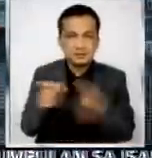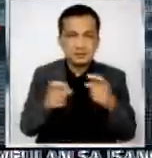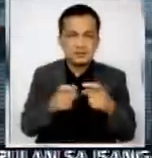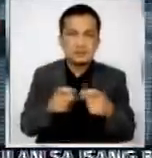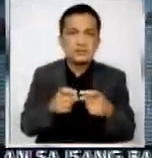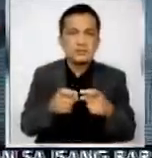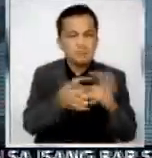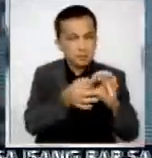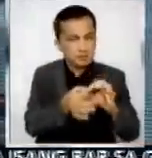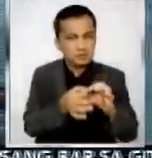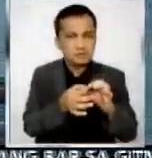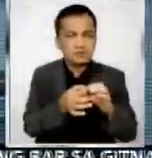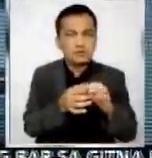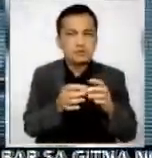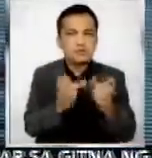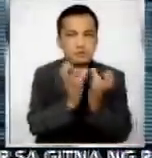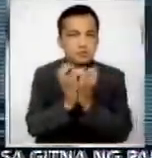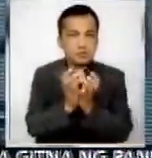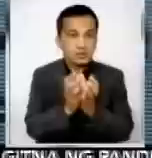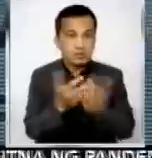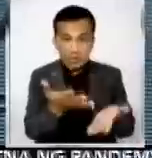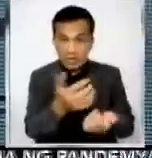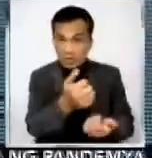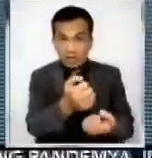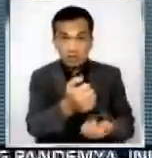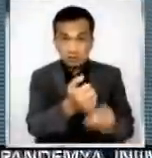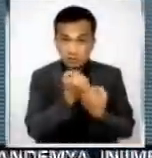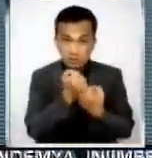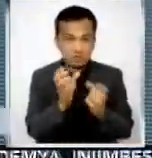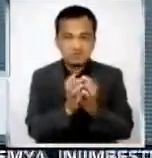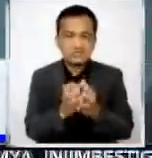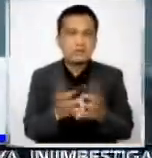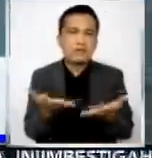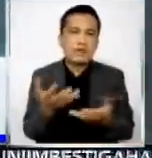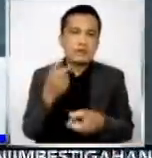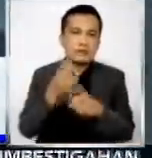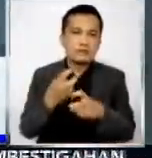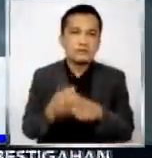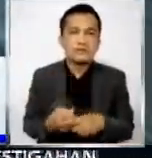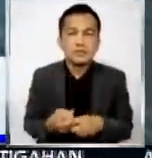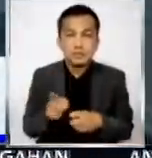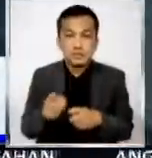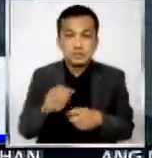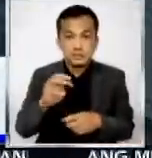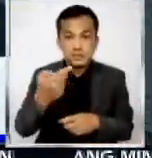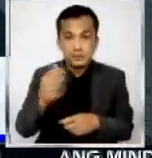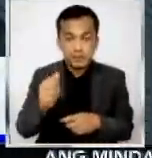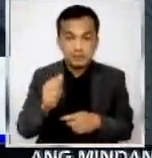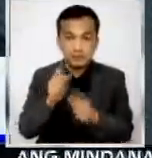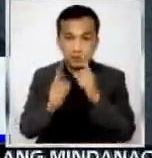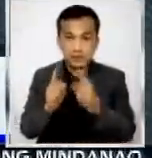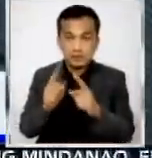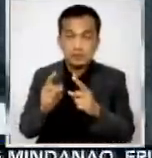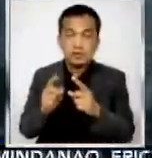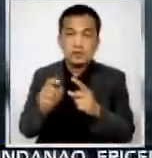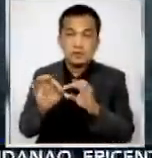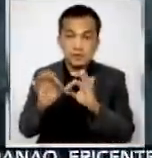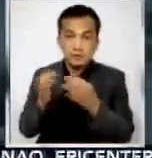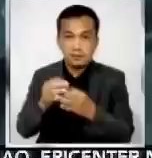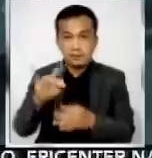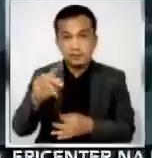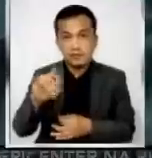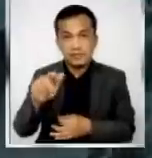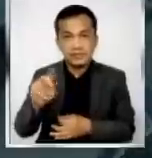yun, talagang medyo hirap kami. Sinubukan ng GMA News na makapanayamang pamilya ni Pagulayan pero tumanggi sila. Jonathan Andal,